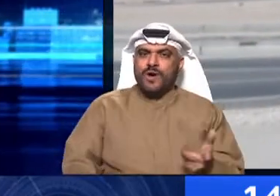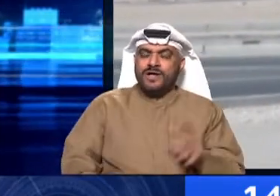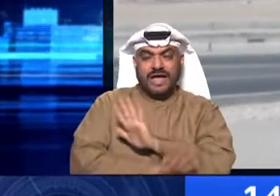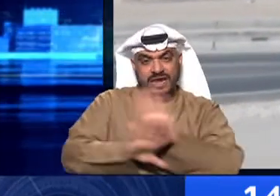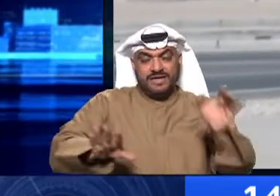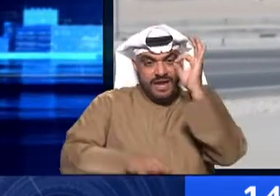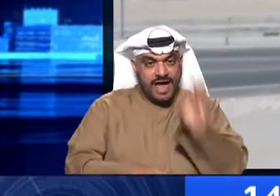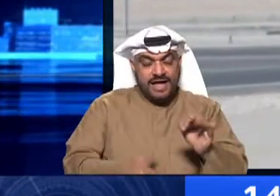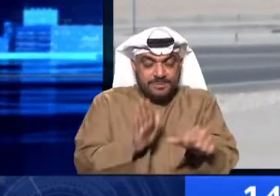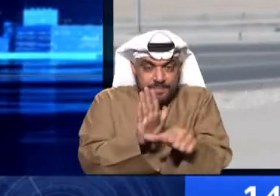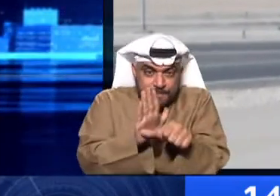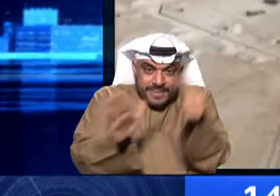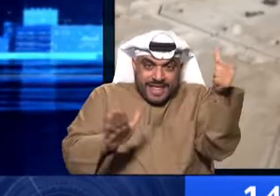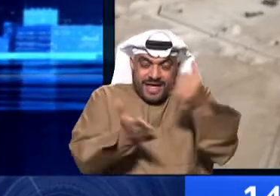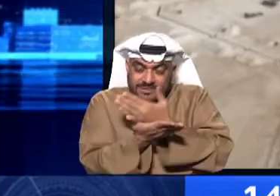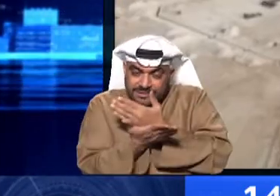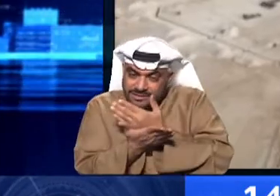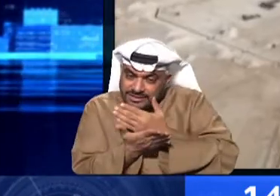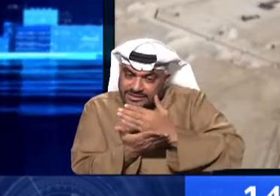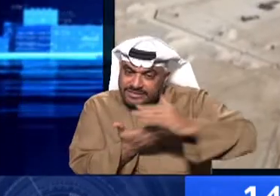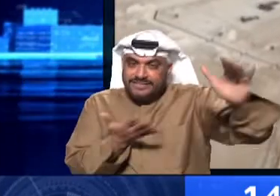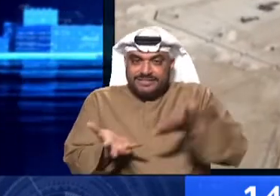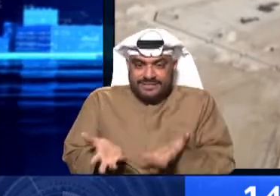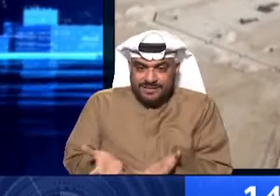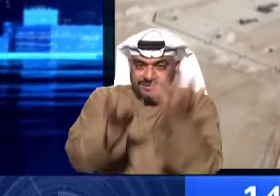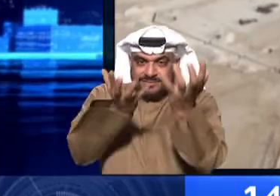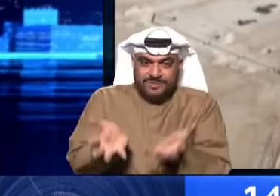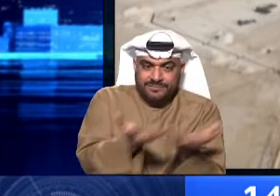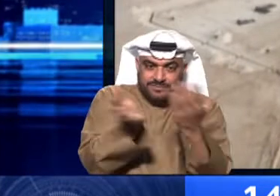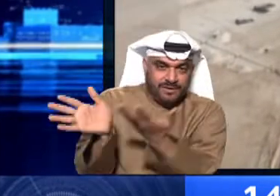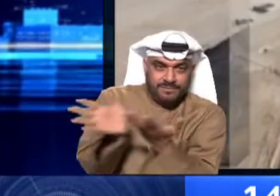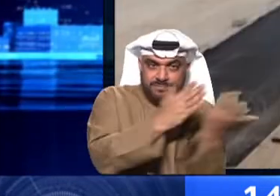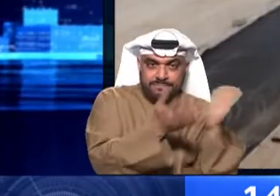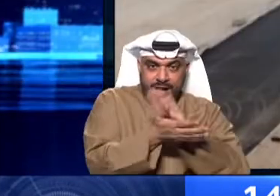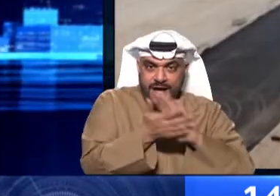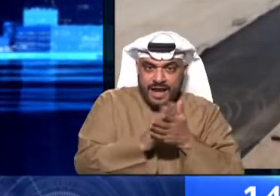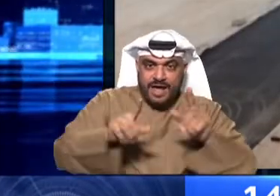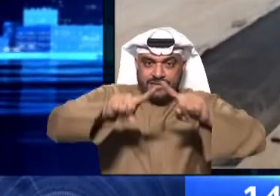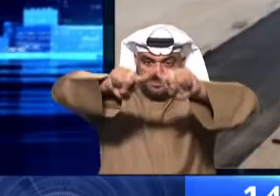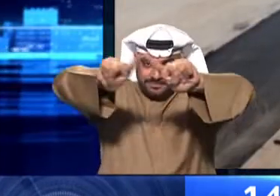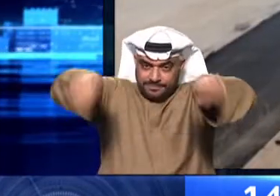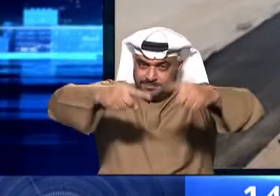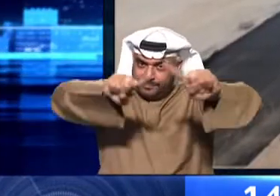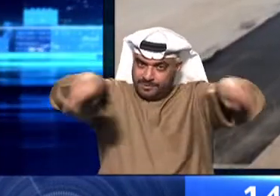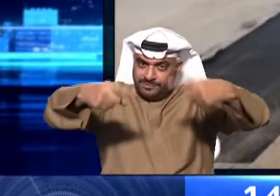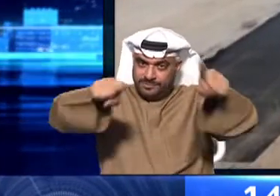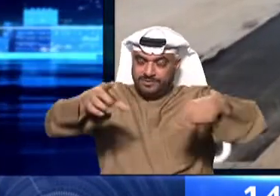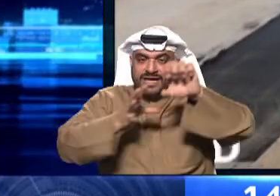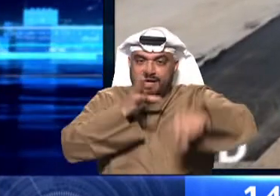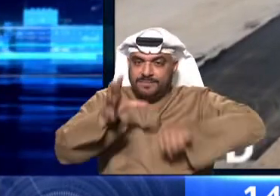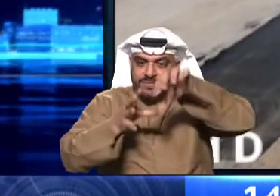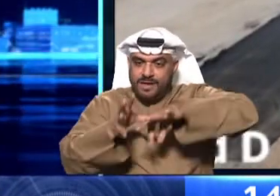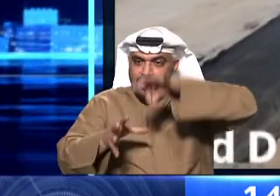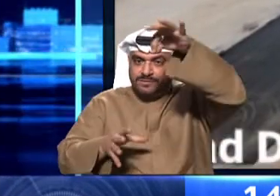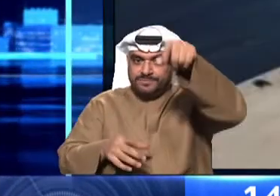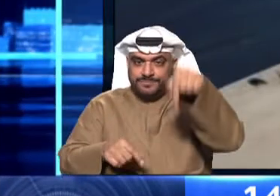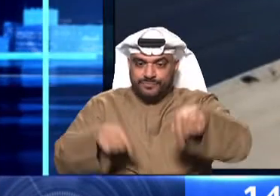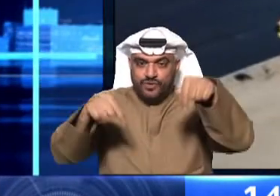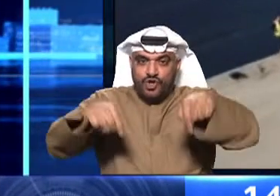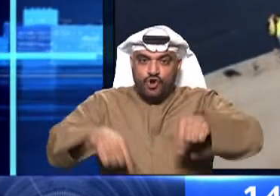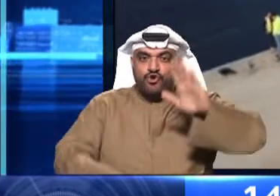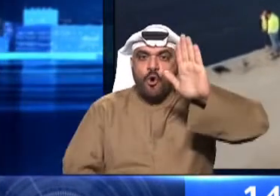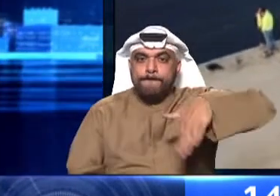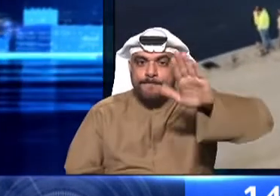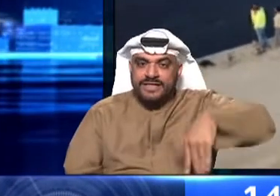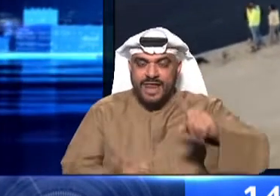بديلة لما هو موجود داخل هذه المناطق، وبعدين يأتي دور إصدار تراخيص البناء. يعني إحنا اليوم في المطلع وجنوب عبد